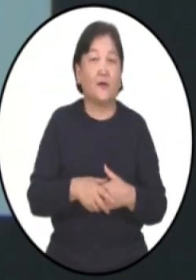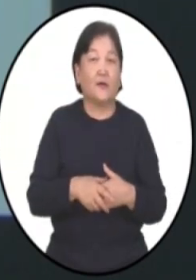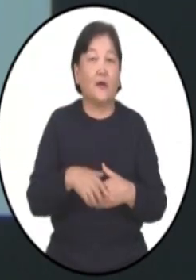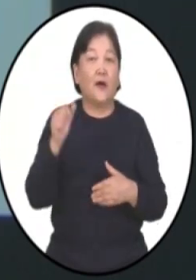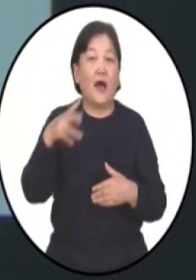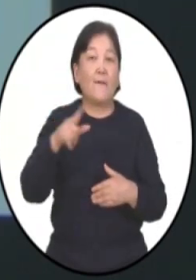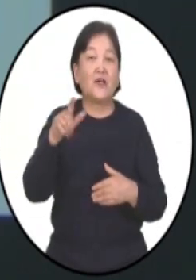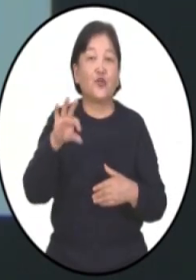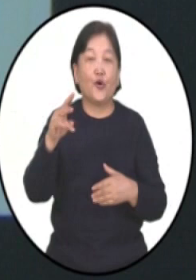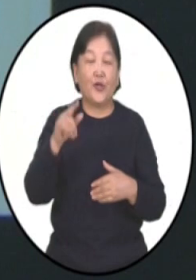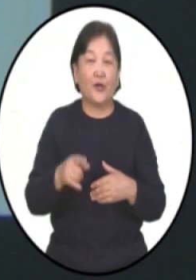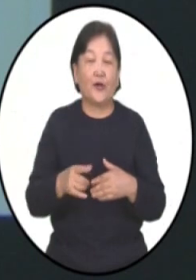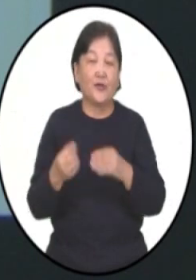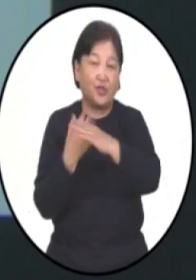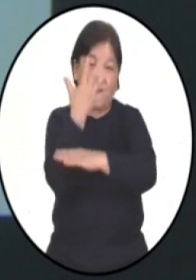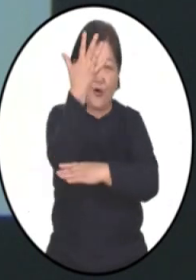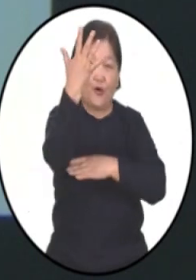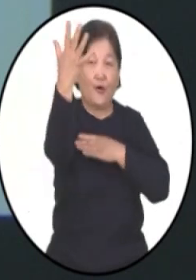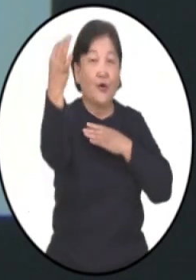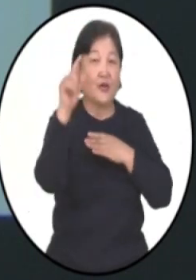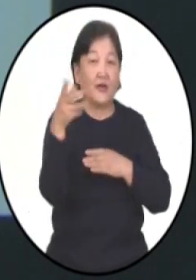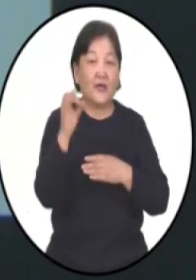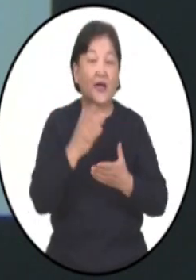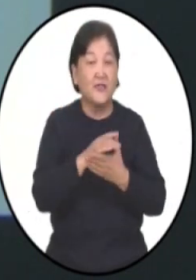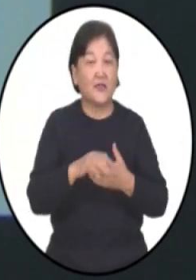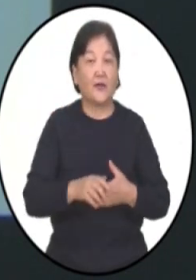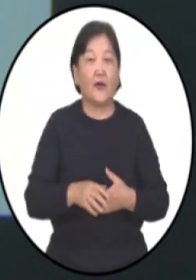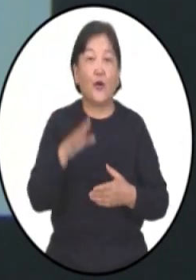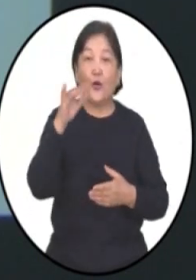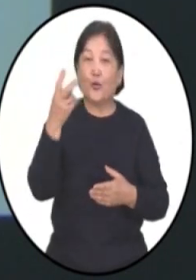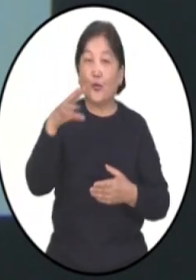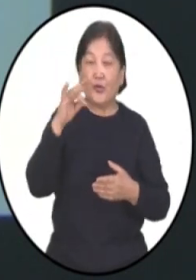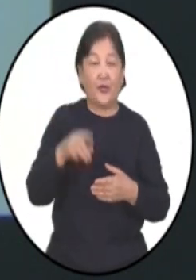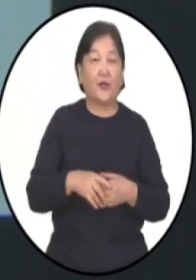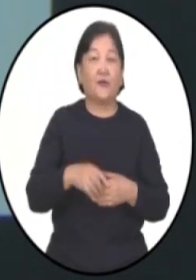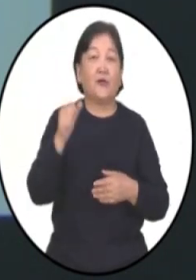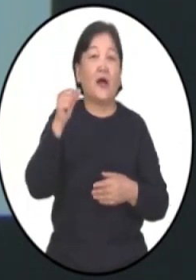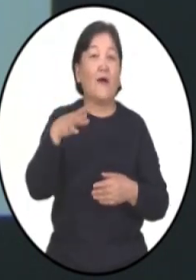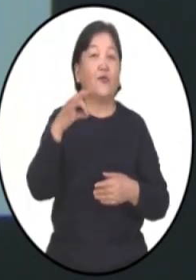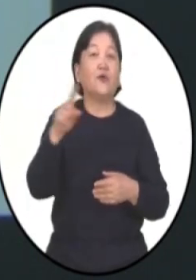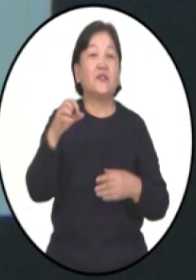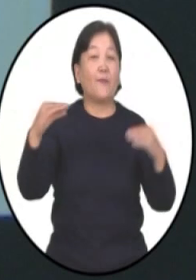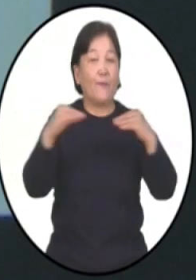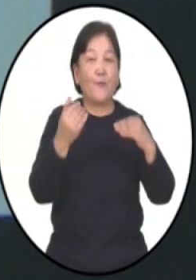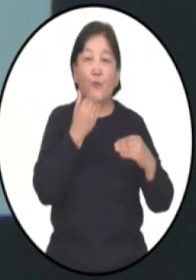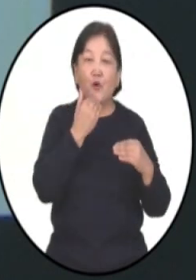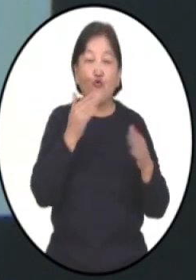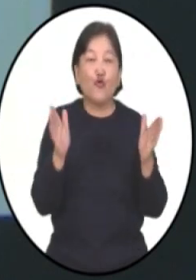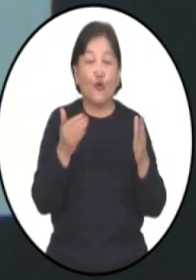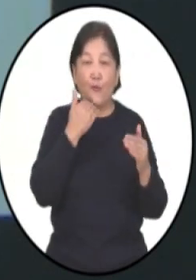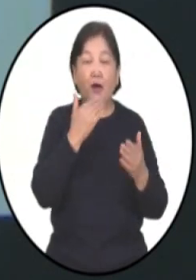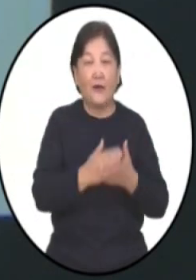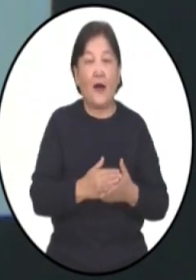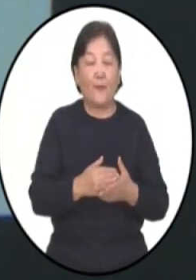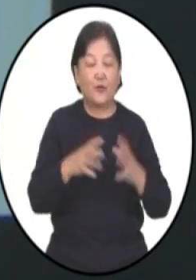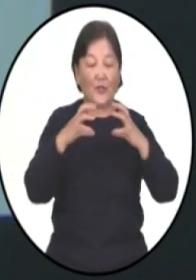Амазоны намдор газар, Шеренгойто. За Хойд Америкт бол туундрын бүсэд автозамын сүлжээ баг хөгжсөн. Бусад газруудад